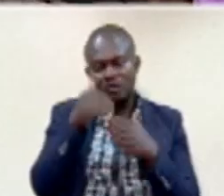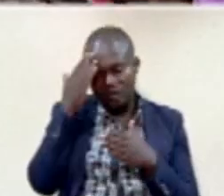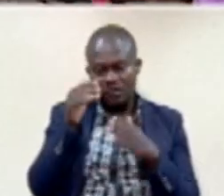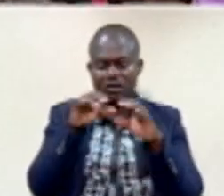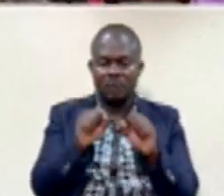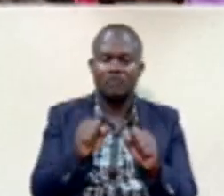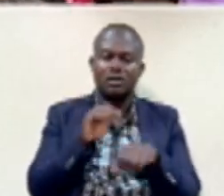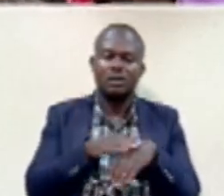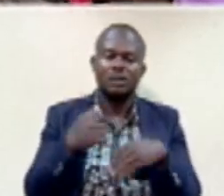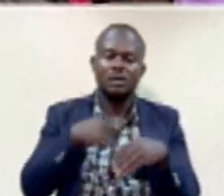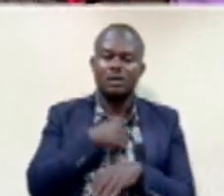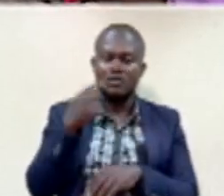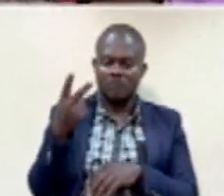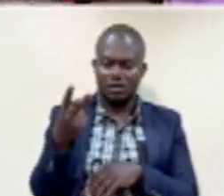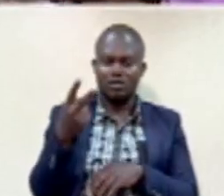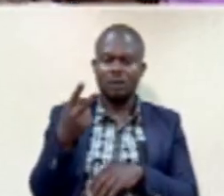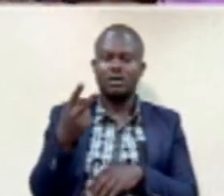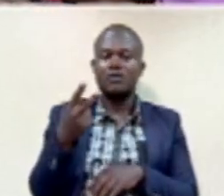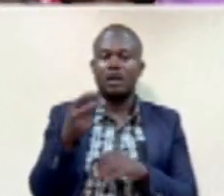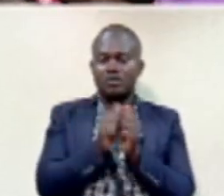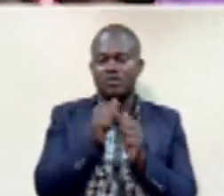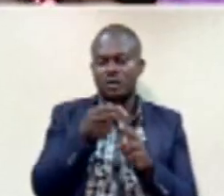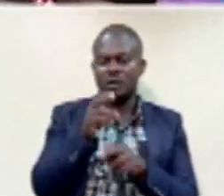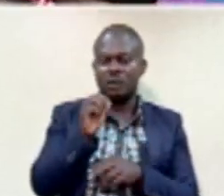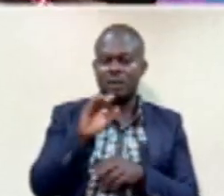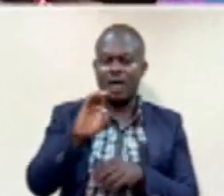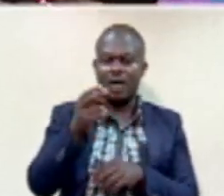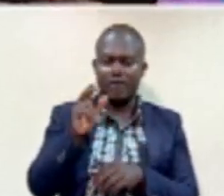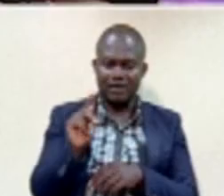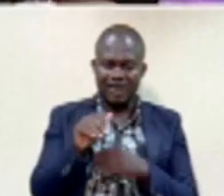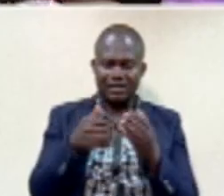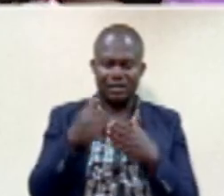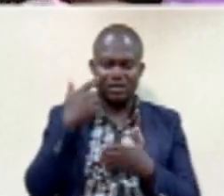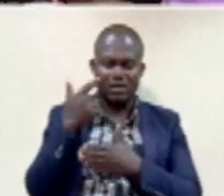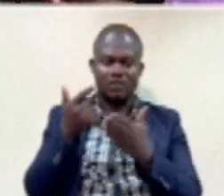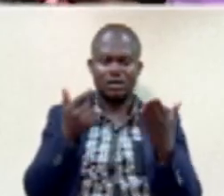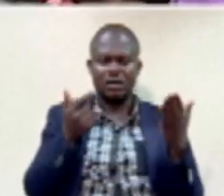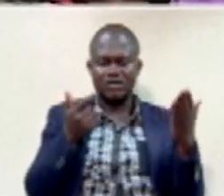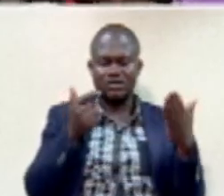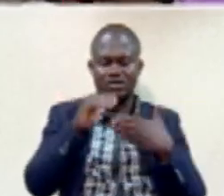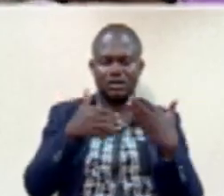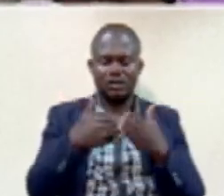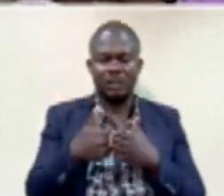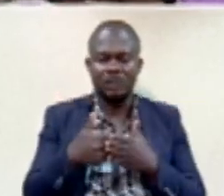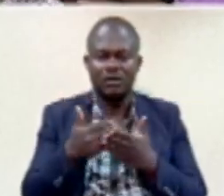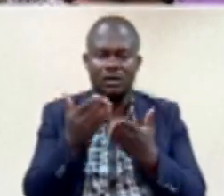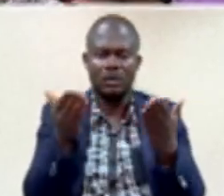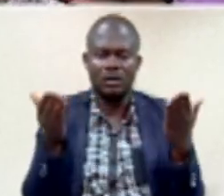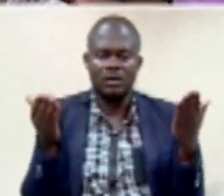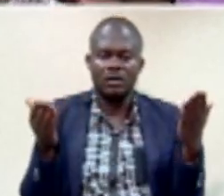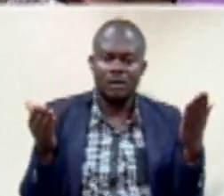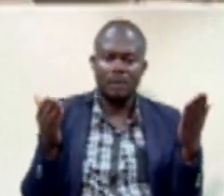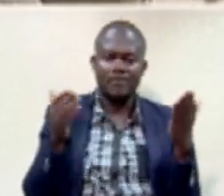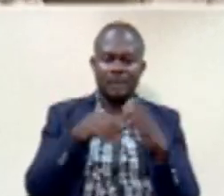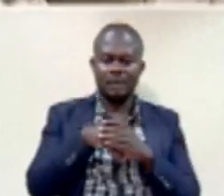yafashwe yaduhamagaye turi babiri njye n'uwitwa Mike nawe ari hano mu by'ukuri ubwo bigeze hanyuma tuje dusanga bafashwe natwe